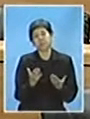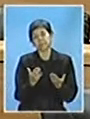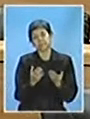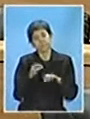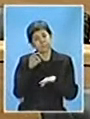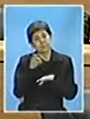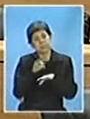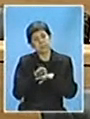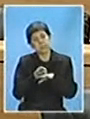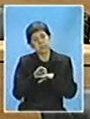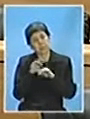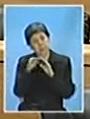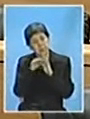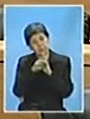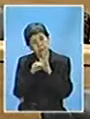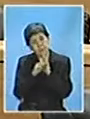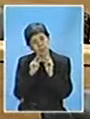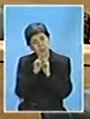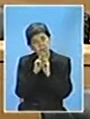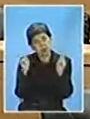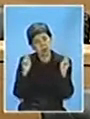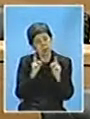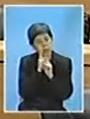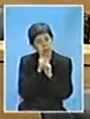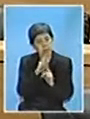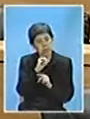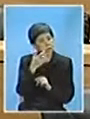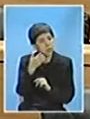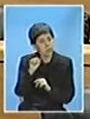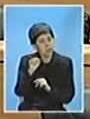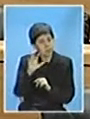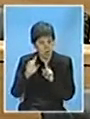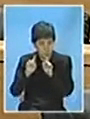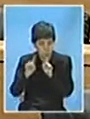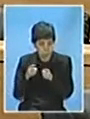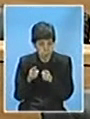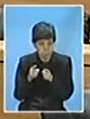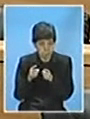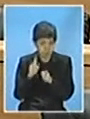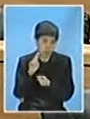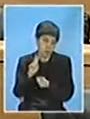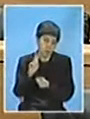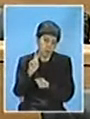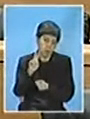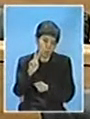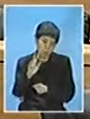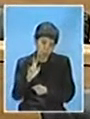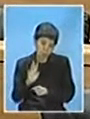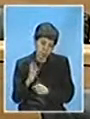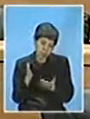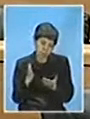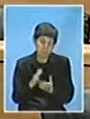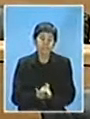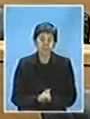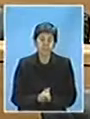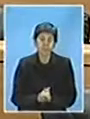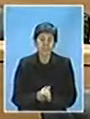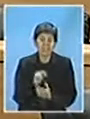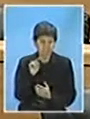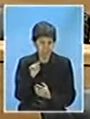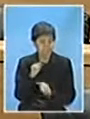งตำแหน่งตามวาระของกรรมการตามมาตรา15วงเล็บ2 3 4ตรงนี้เองแล้วมัน